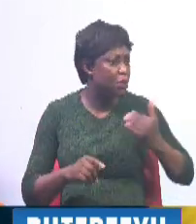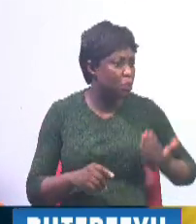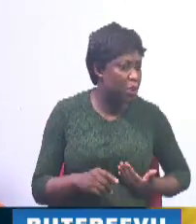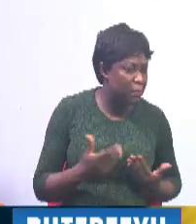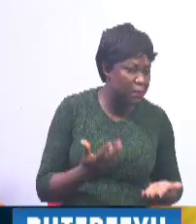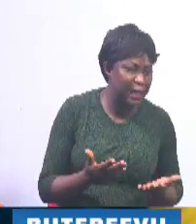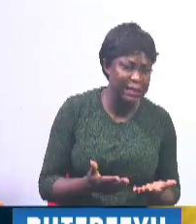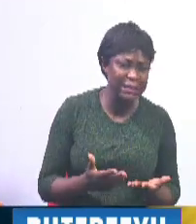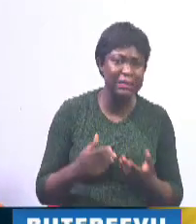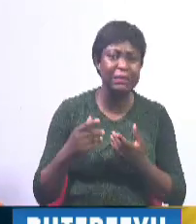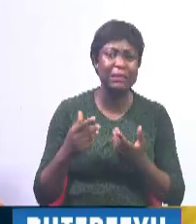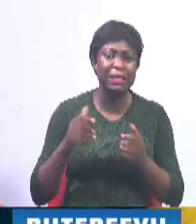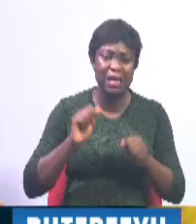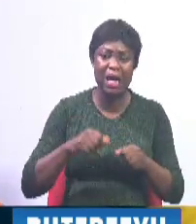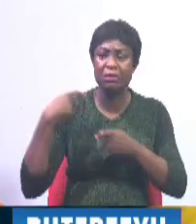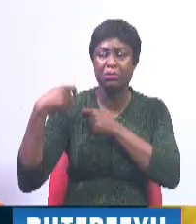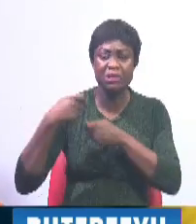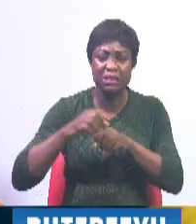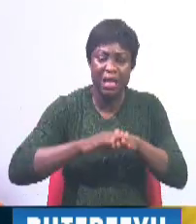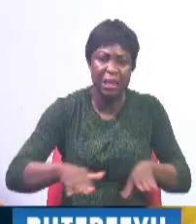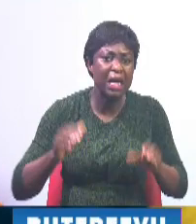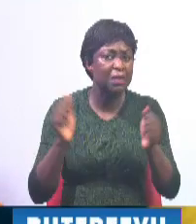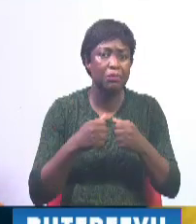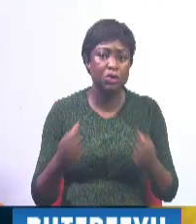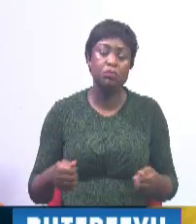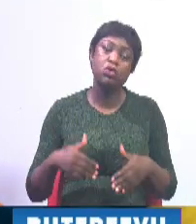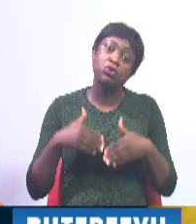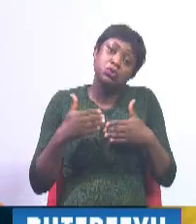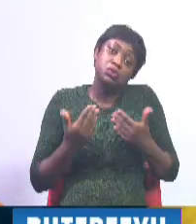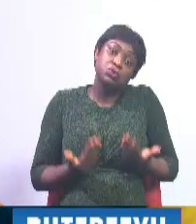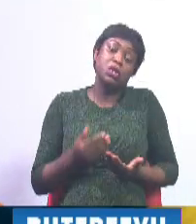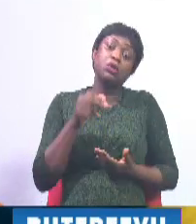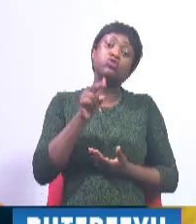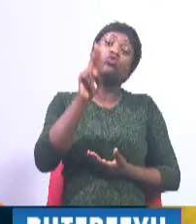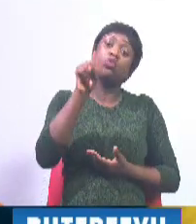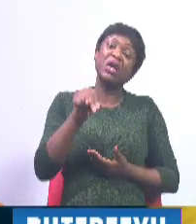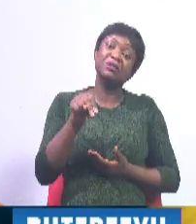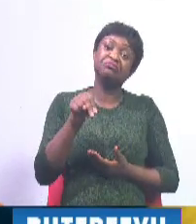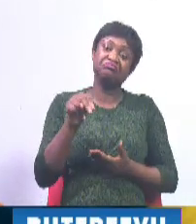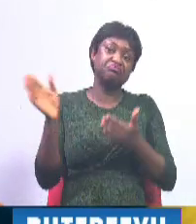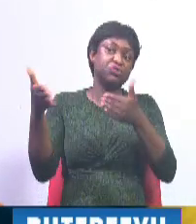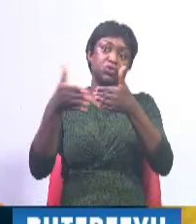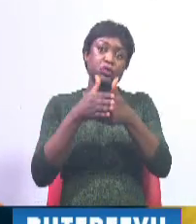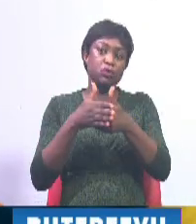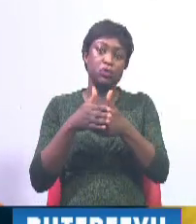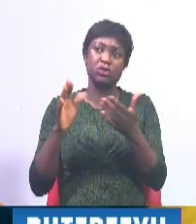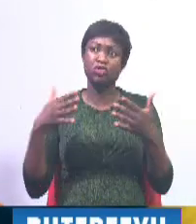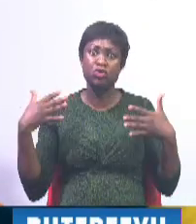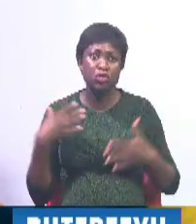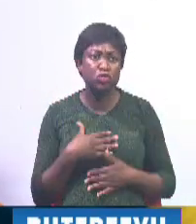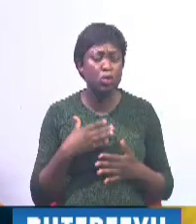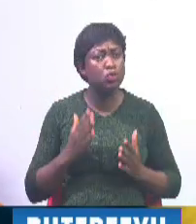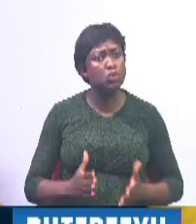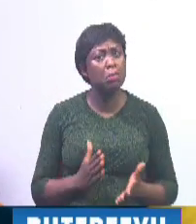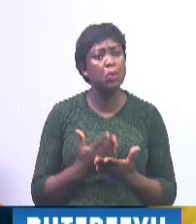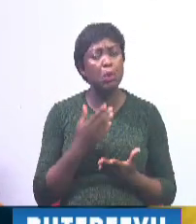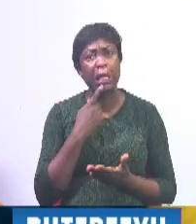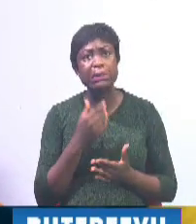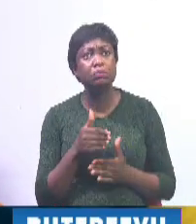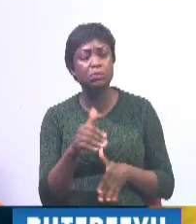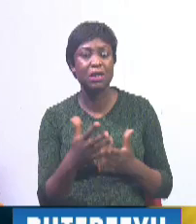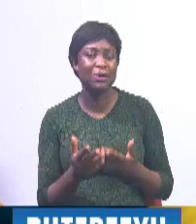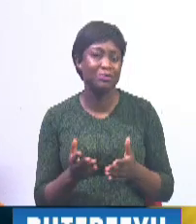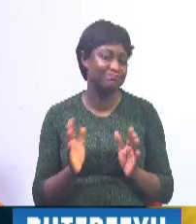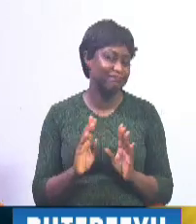tebasikira mataka n'ebiringa ebyo n'olwekyo okugenda kwa UN kakireme okubeera ekyekango nti eddembe ly'obuntu abasigaddewo tebasobola ditwala mu